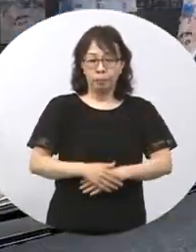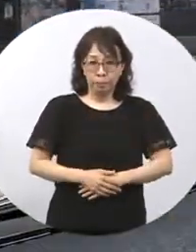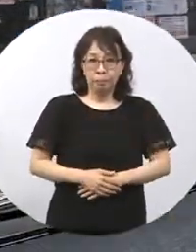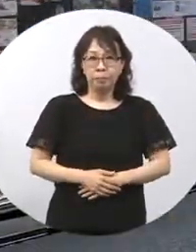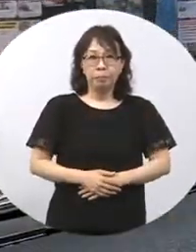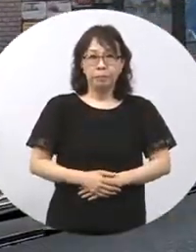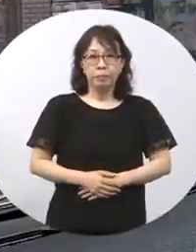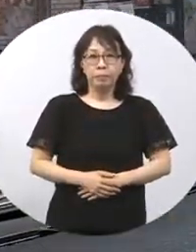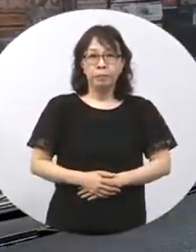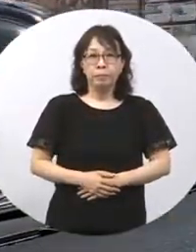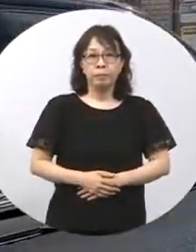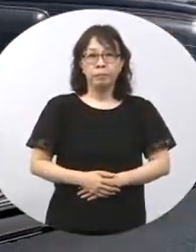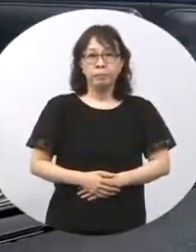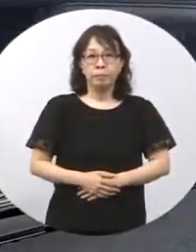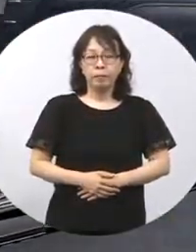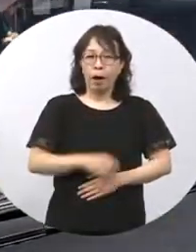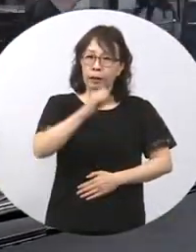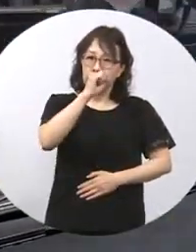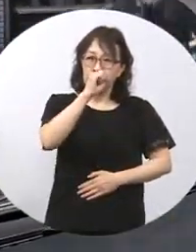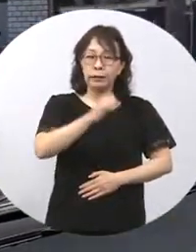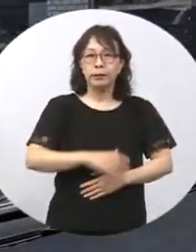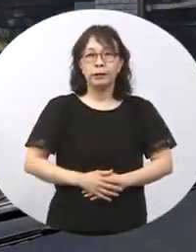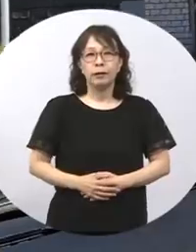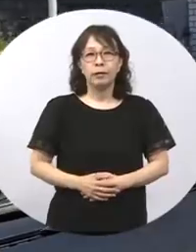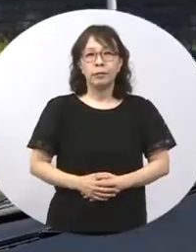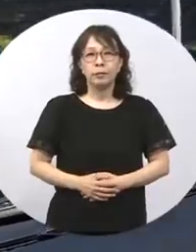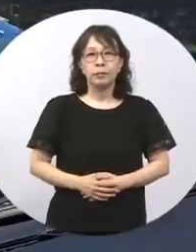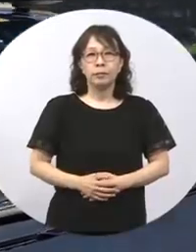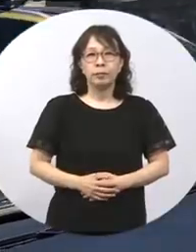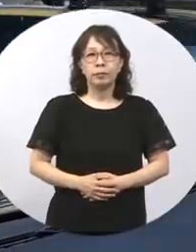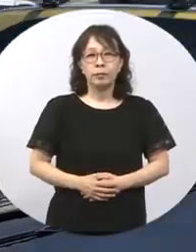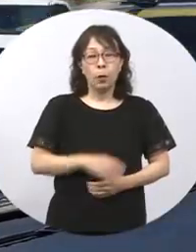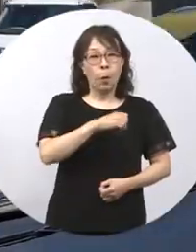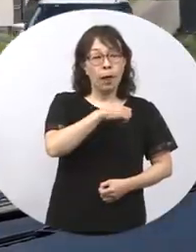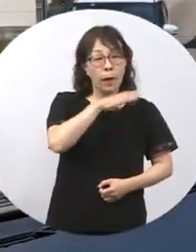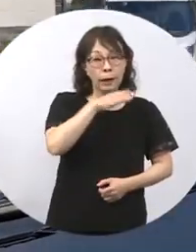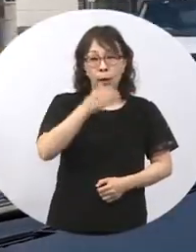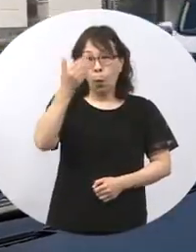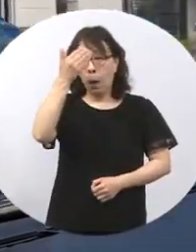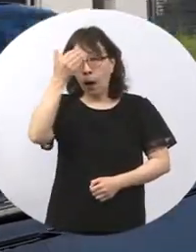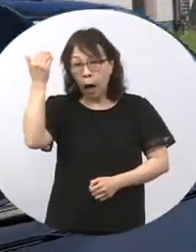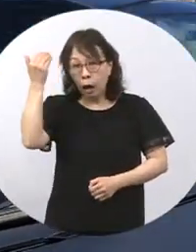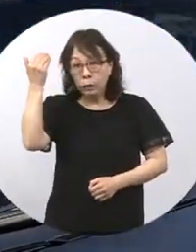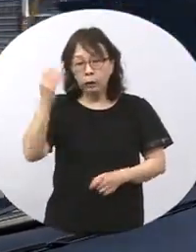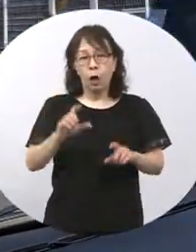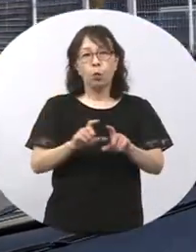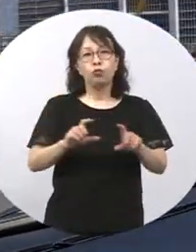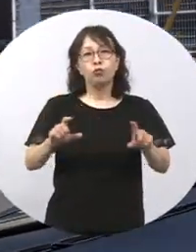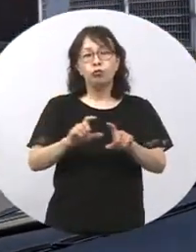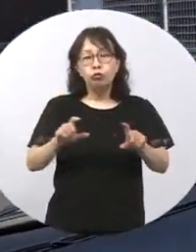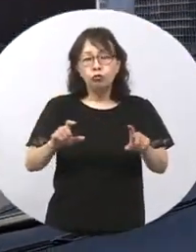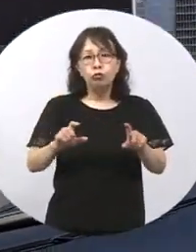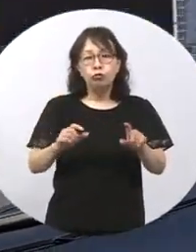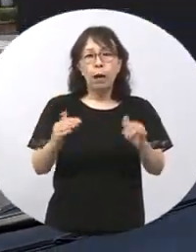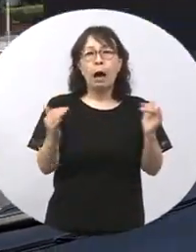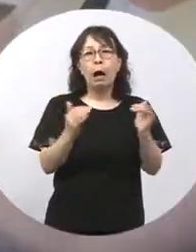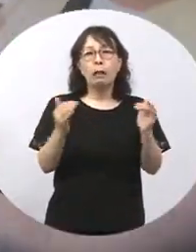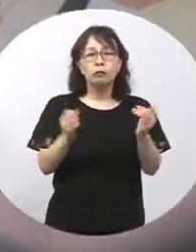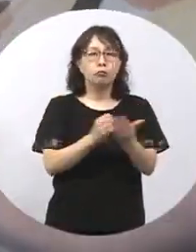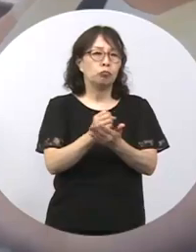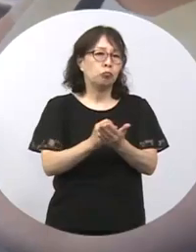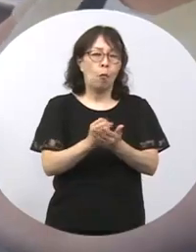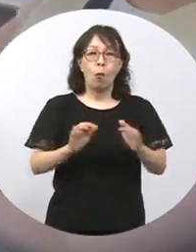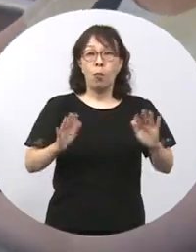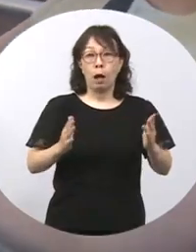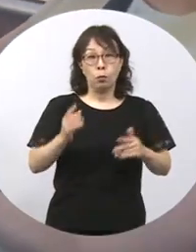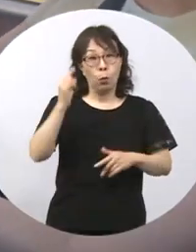ですね。それはいいですね。 特にね、ご年配の方とお若い方なんか乗ってると、やっぱり普通だった